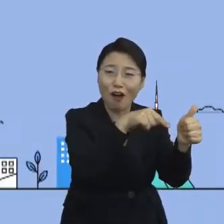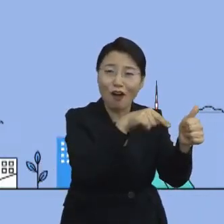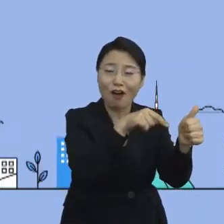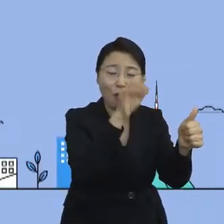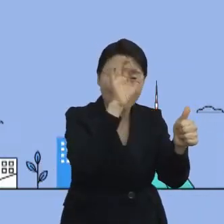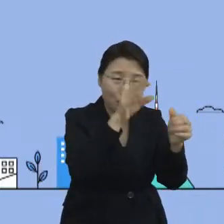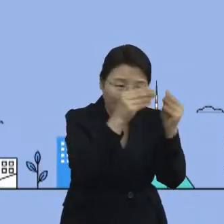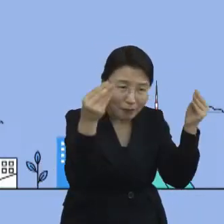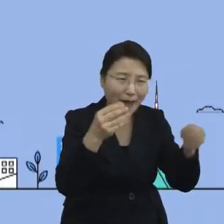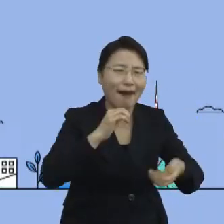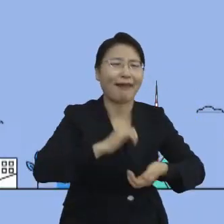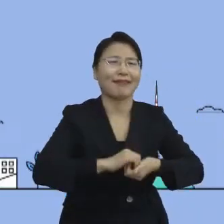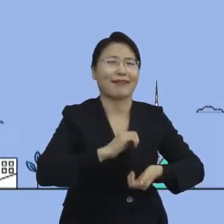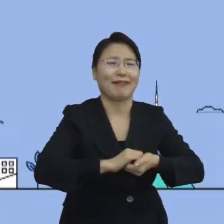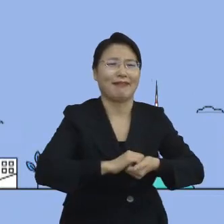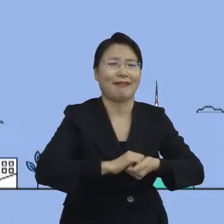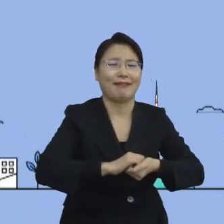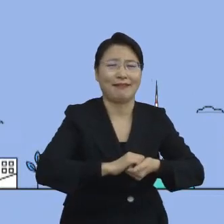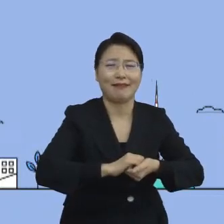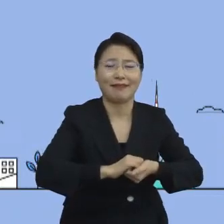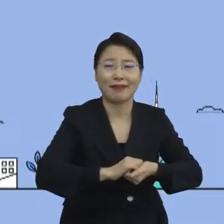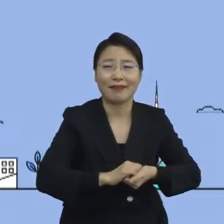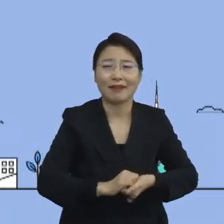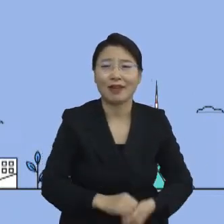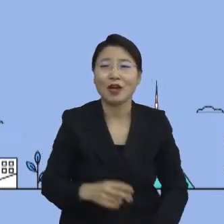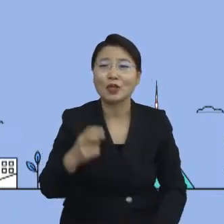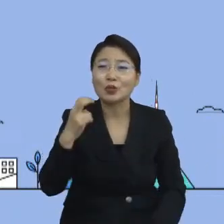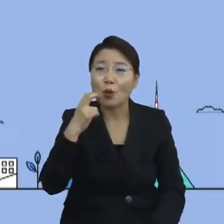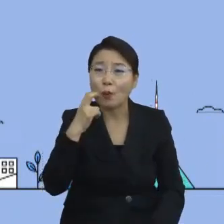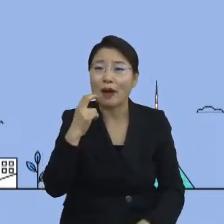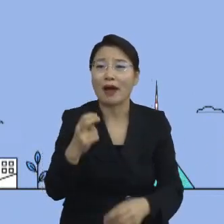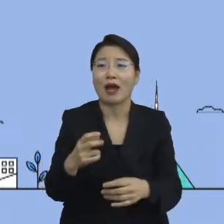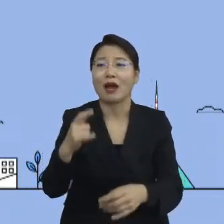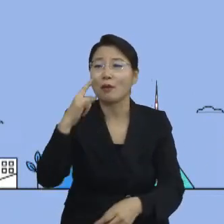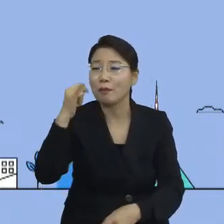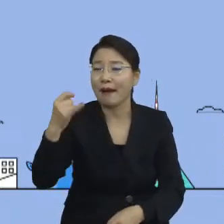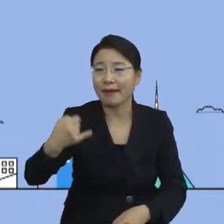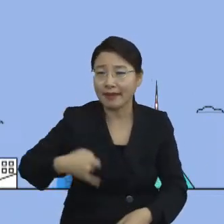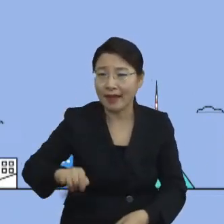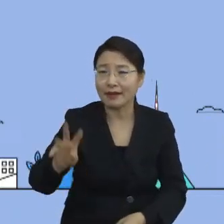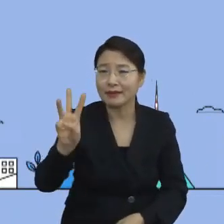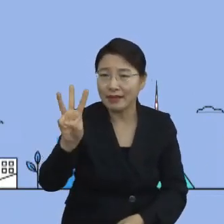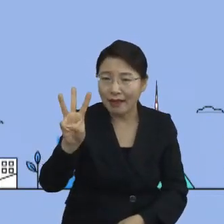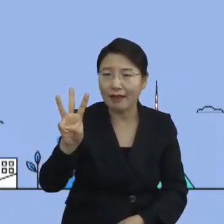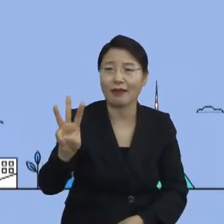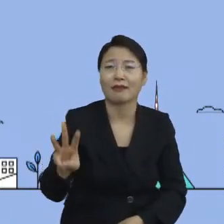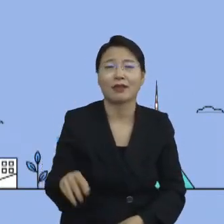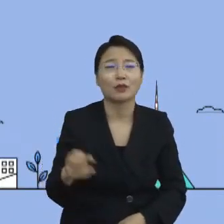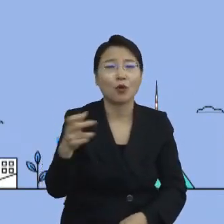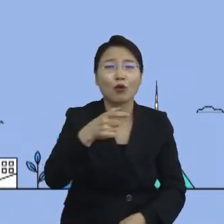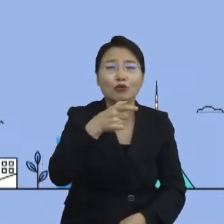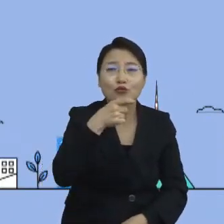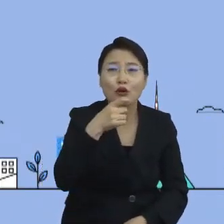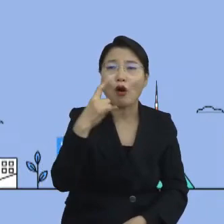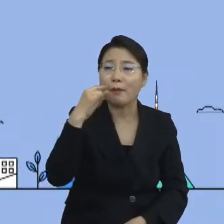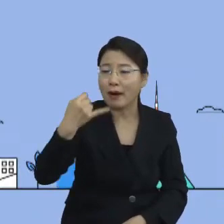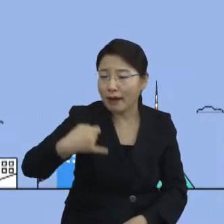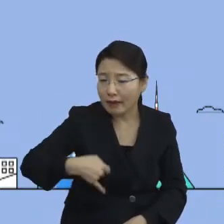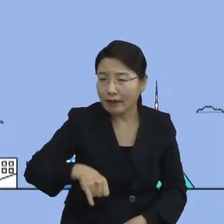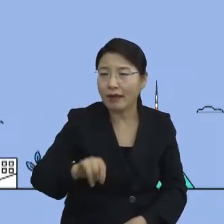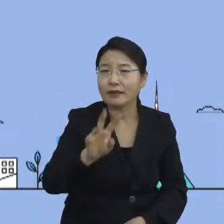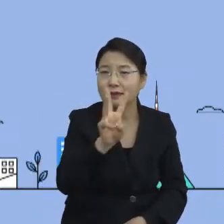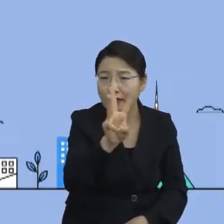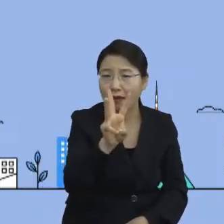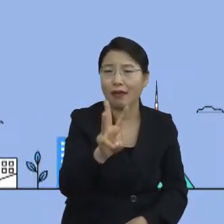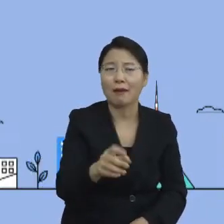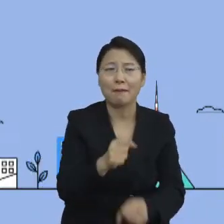한계가 있어요. 그래서 뭐 송파세 모녀, 수원 모녀 이렇게 가족들이 집단적으로 극단적인